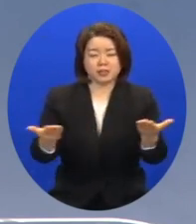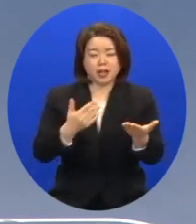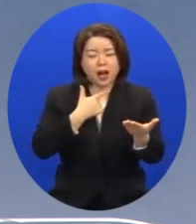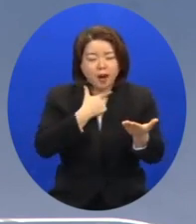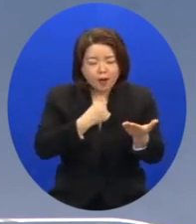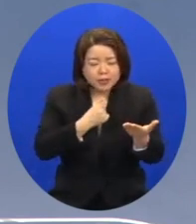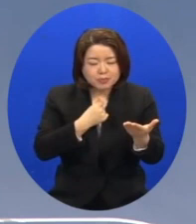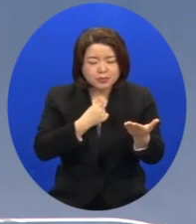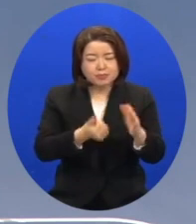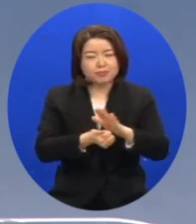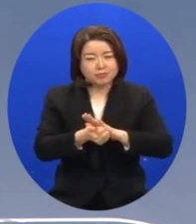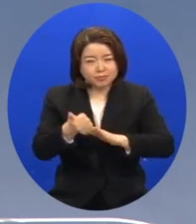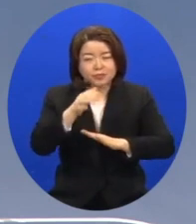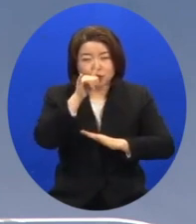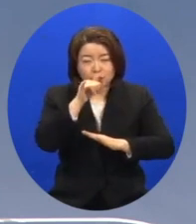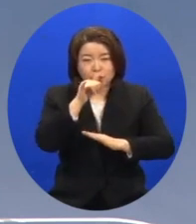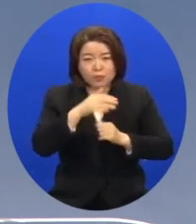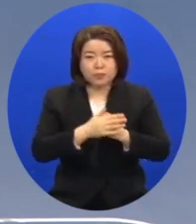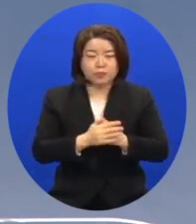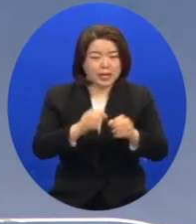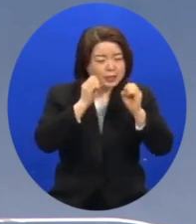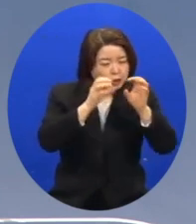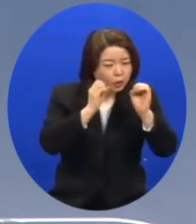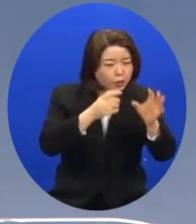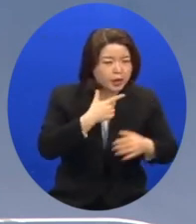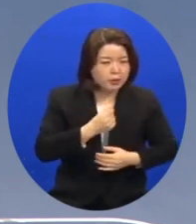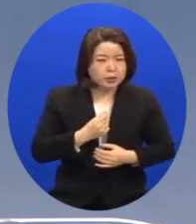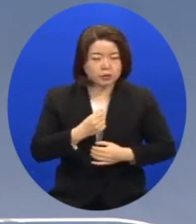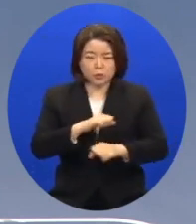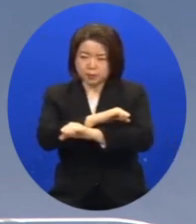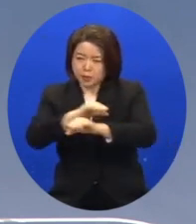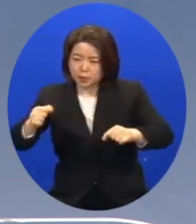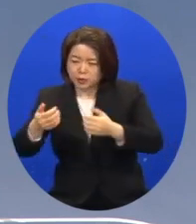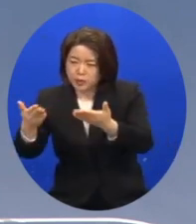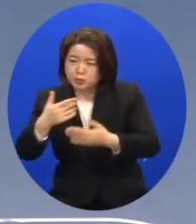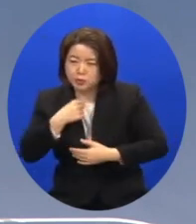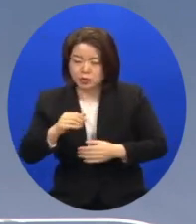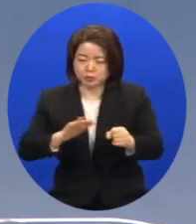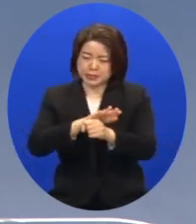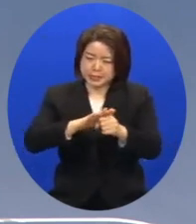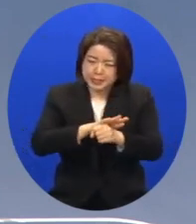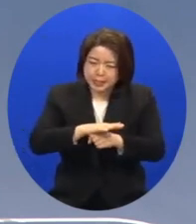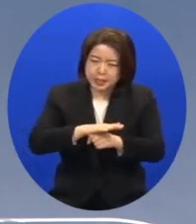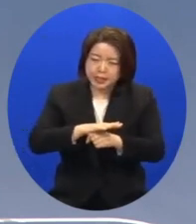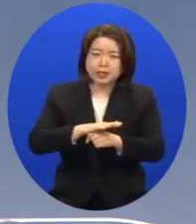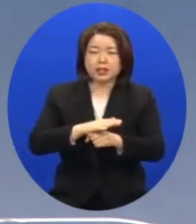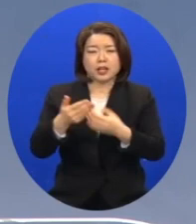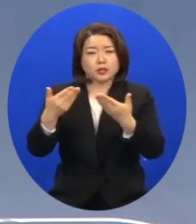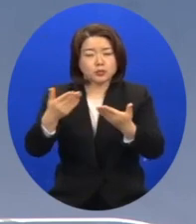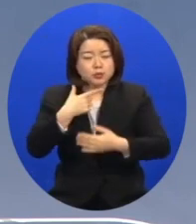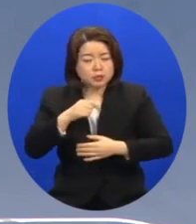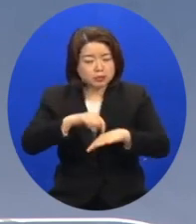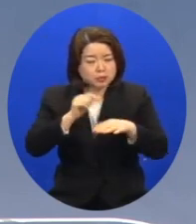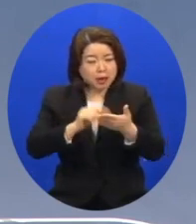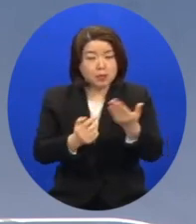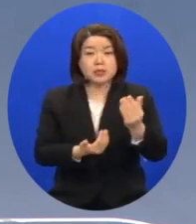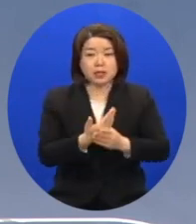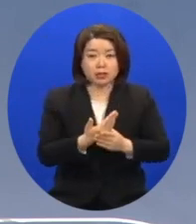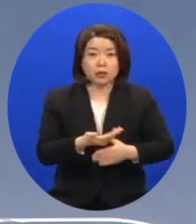생기고 전도 하고 싶고 용서의 되고 사랑해야 된다는 마음이 일어나는 일들이 여러분에게 실제로 일어나고